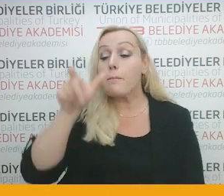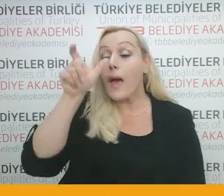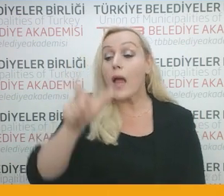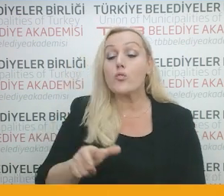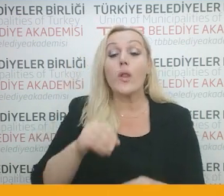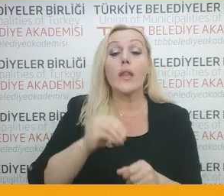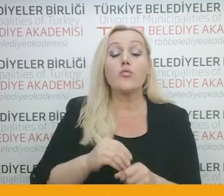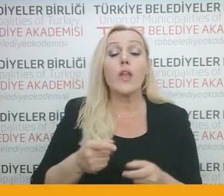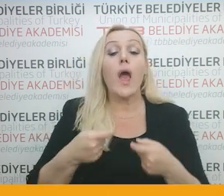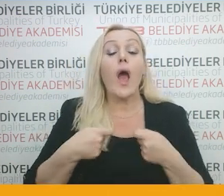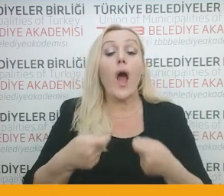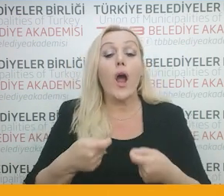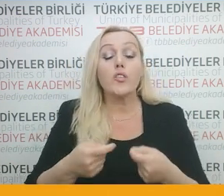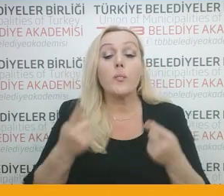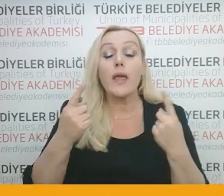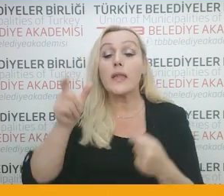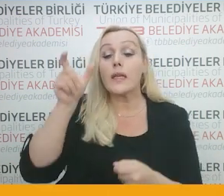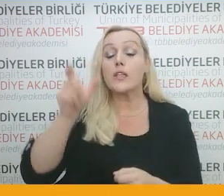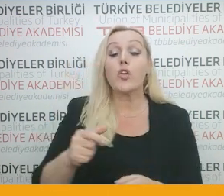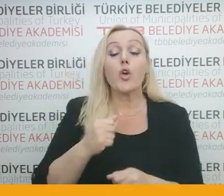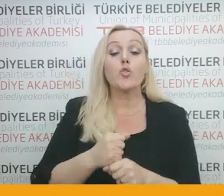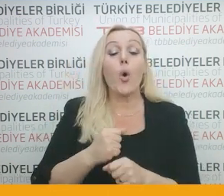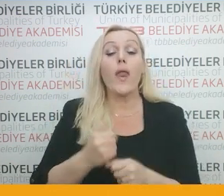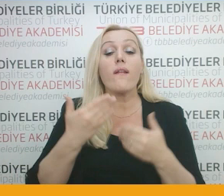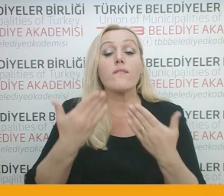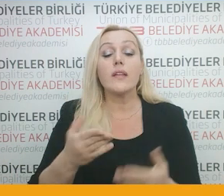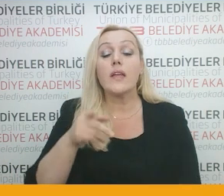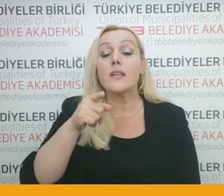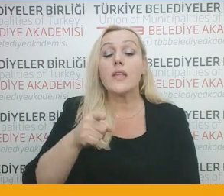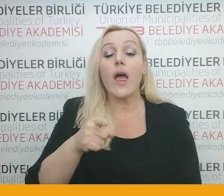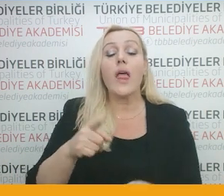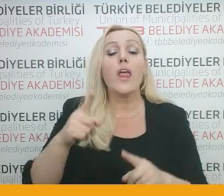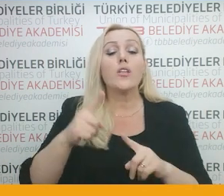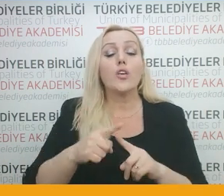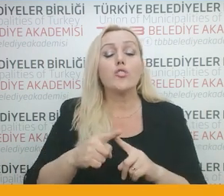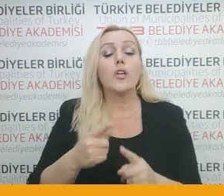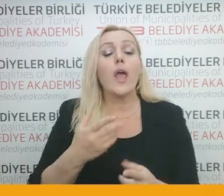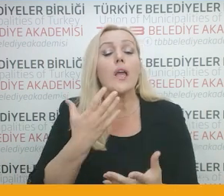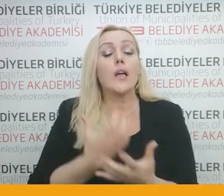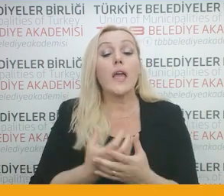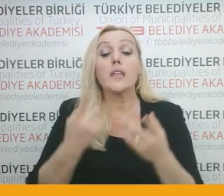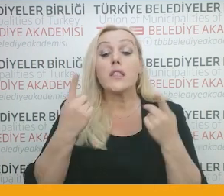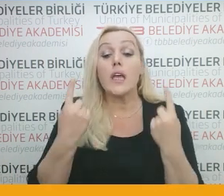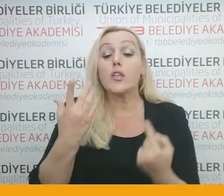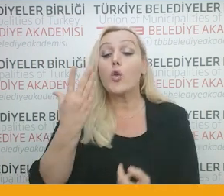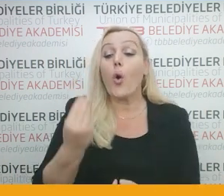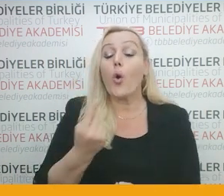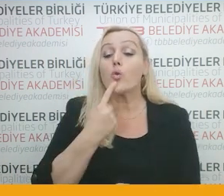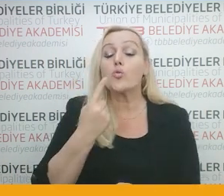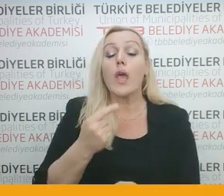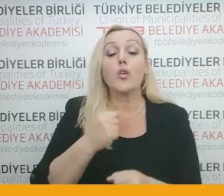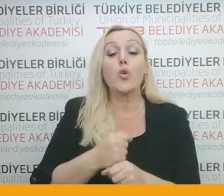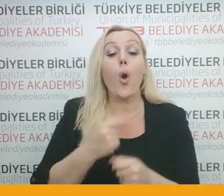görevlendirir. Yani harcama yetkilisi görevlendirir. Sen şu konuda şu kişi taşınır kayıt yetkilisi olsun diye harcama yetkilileri